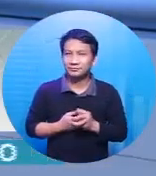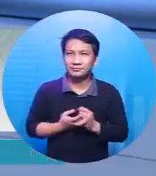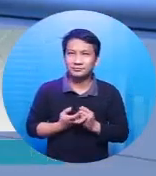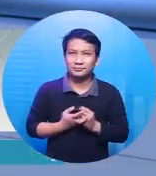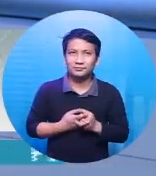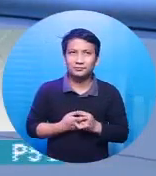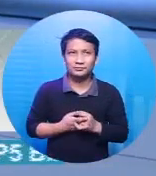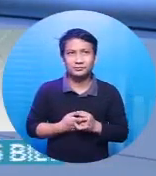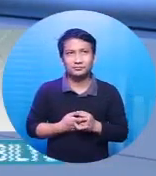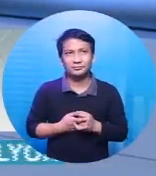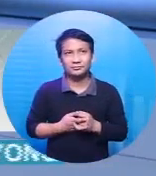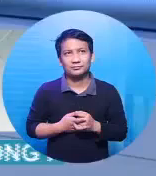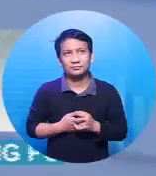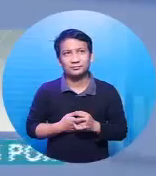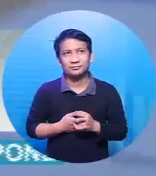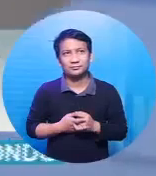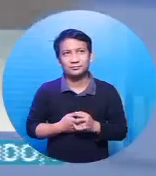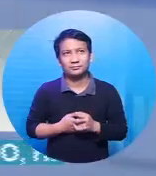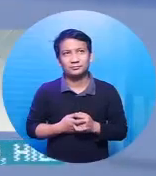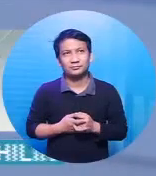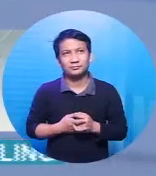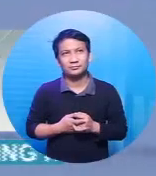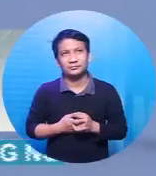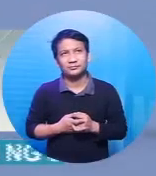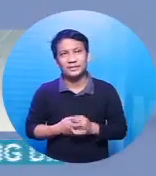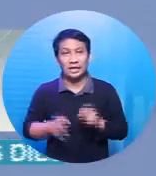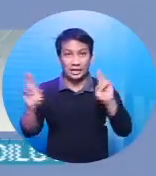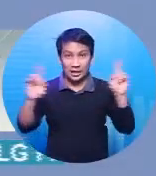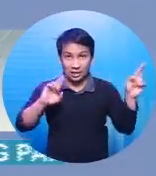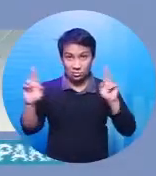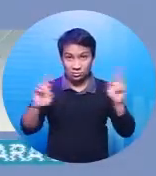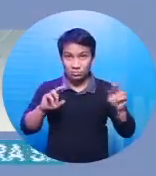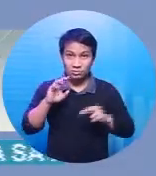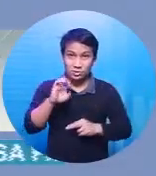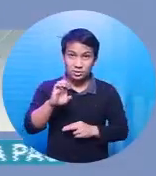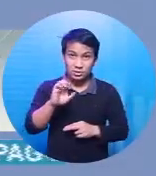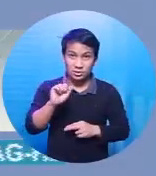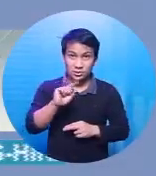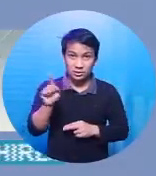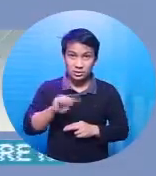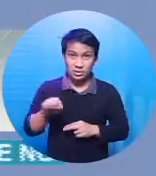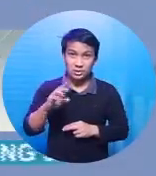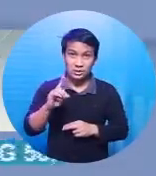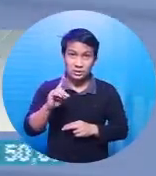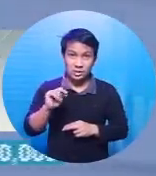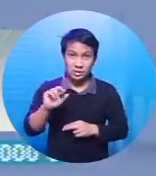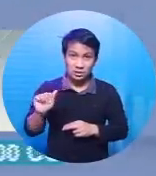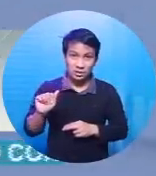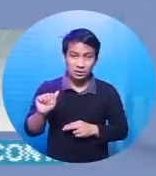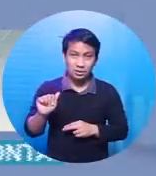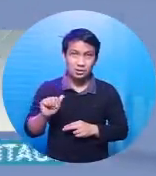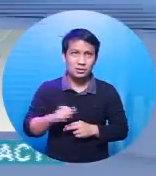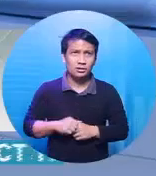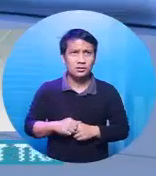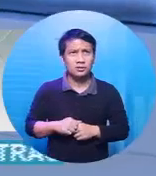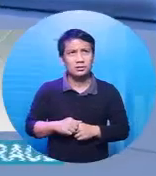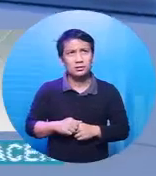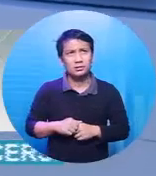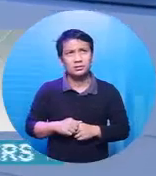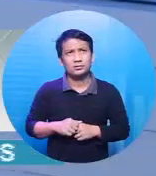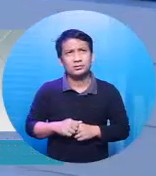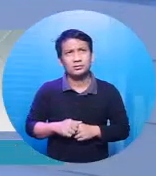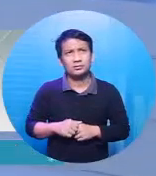Ito. ECDNA. Ito po yung gumawa ng DNA testing. ECDNA testing. Pipintahan ko. Ngayon lang binuksan to.